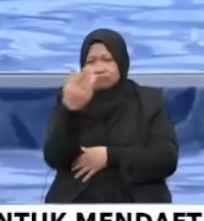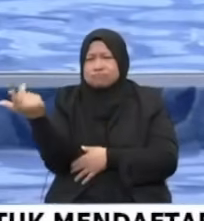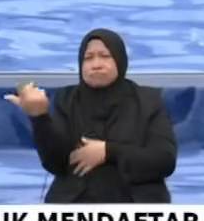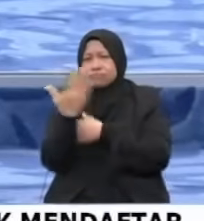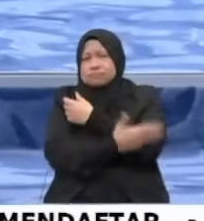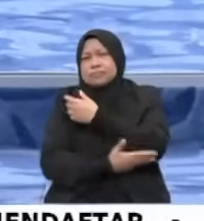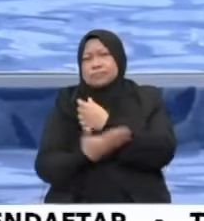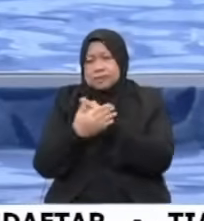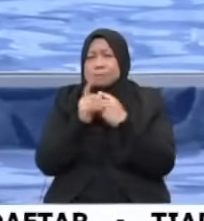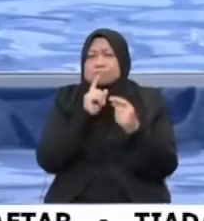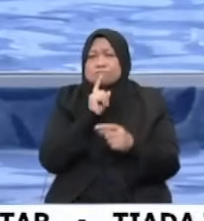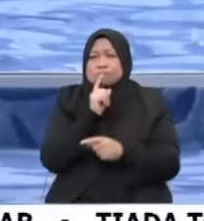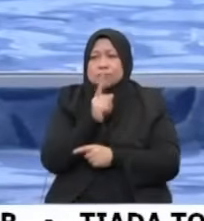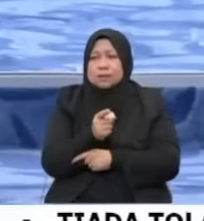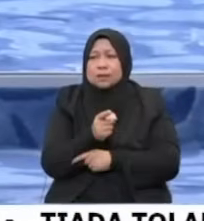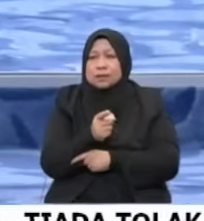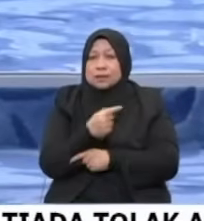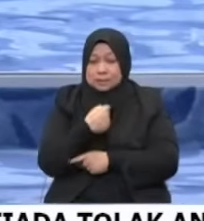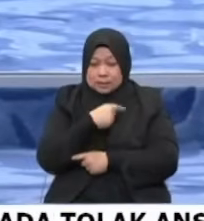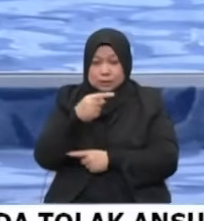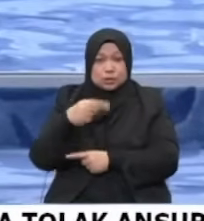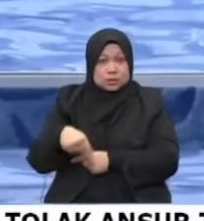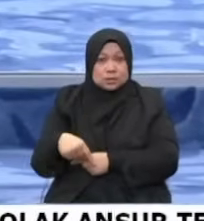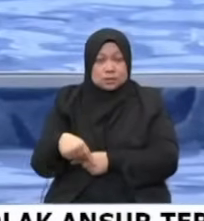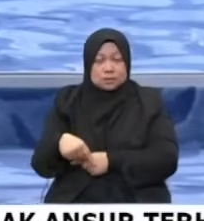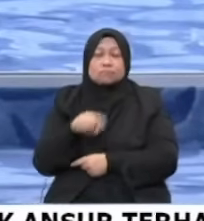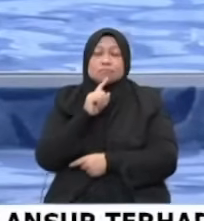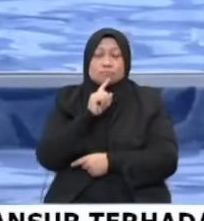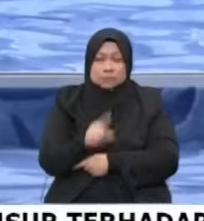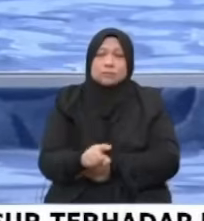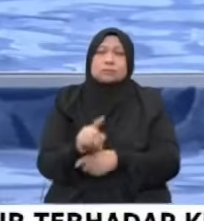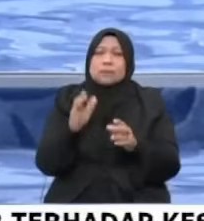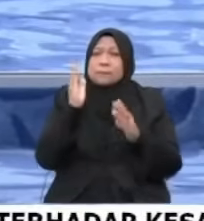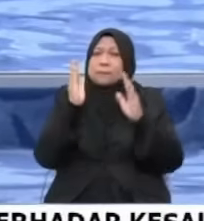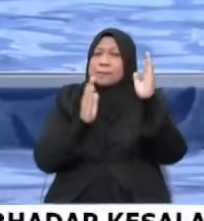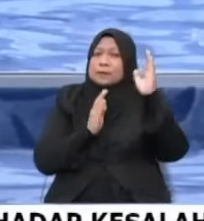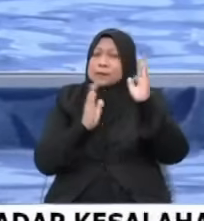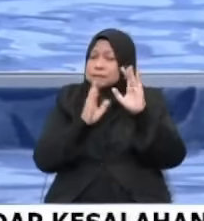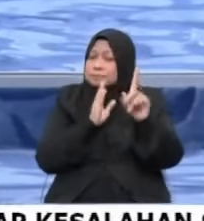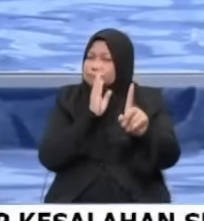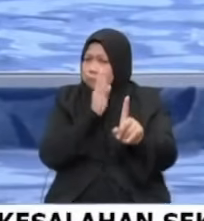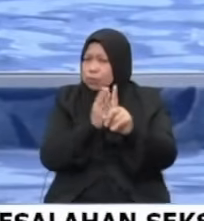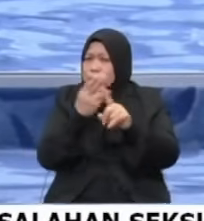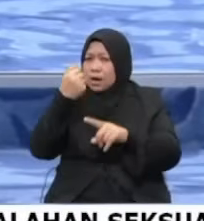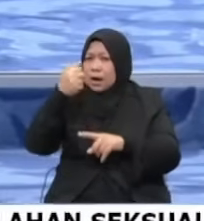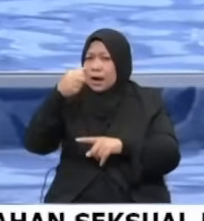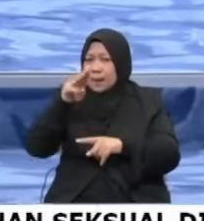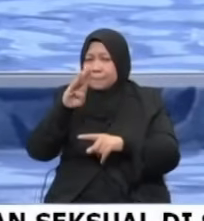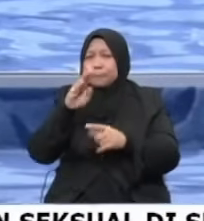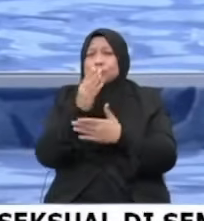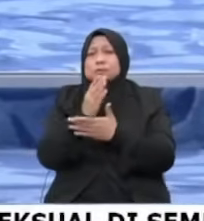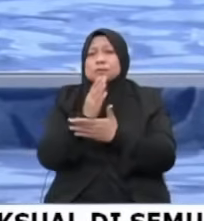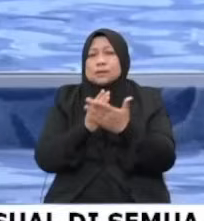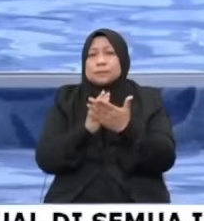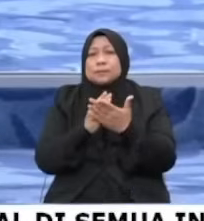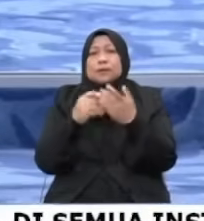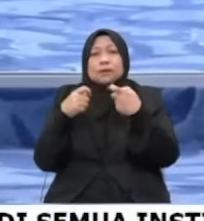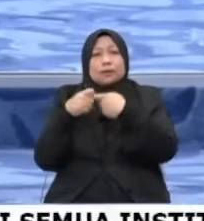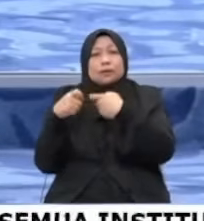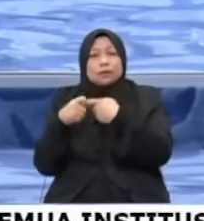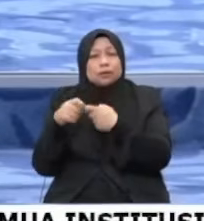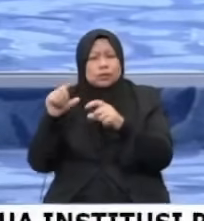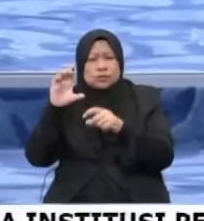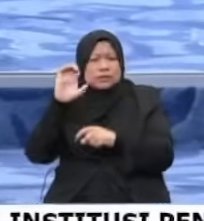lain menjadikan dan China menjadikan Malaysia ini sebagai hub untuk semionduor terutama